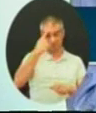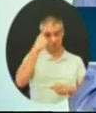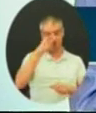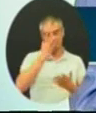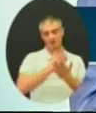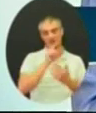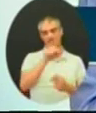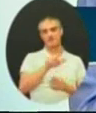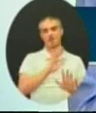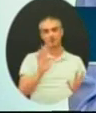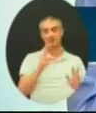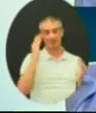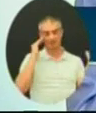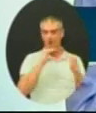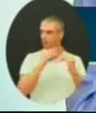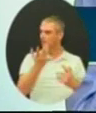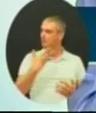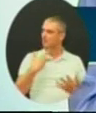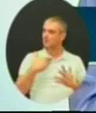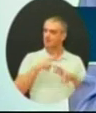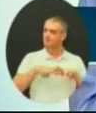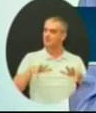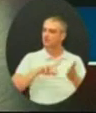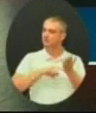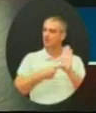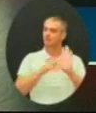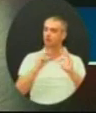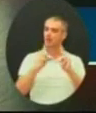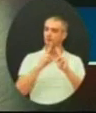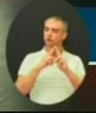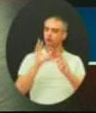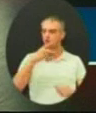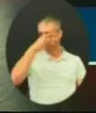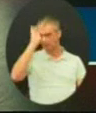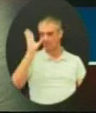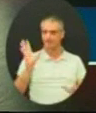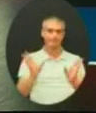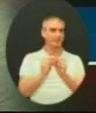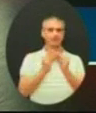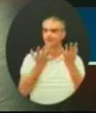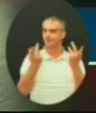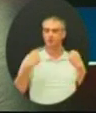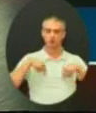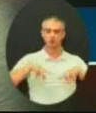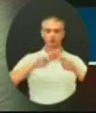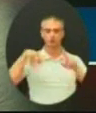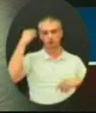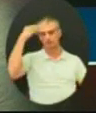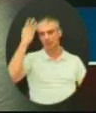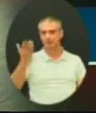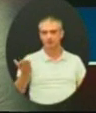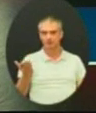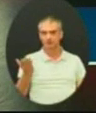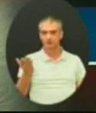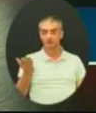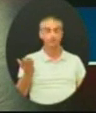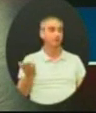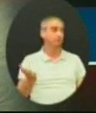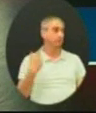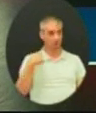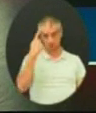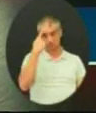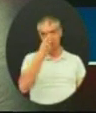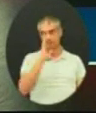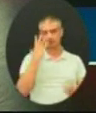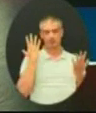שם. התאום הזה... אז רגע, תן תמונת הראי של הפגישות של טראמפ עם יושב ראש הרשות הפלסטינית. אני חושב שזה גם